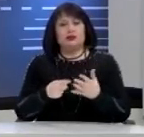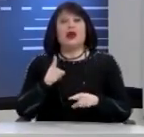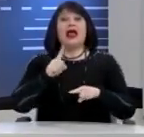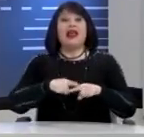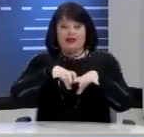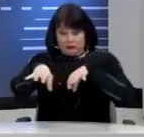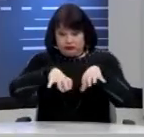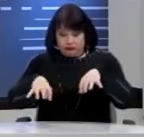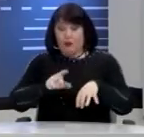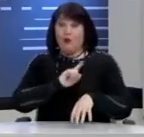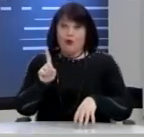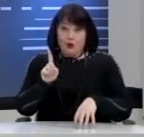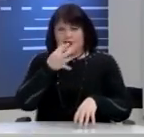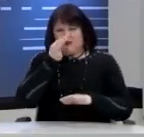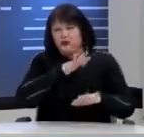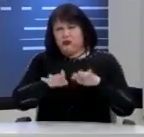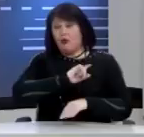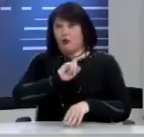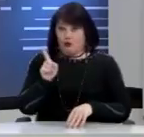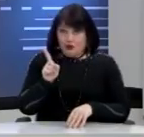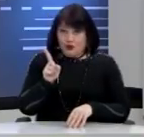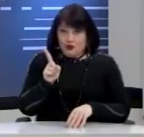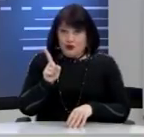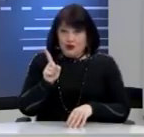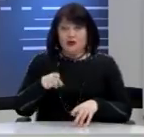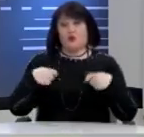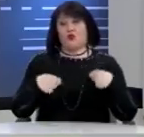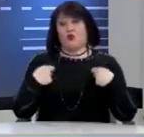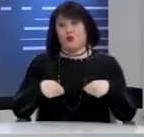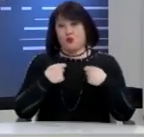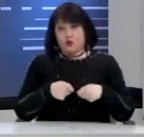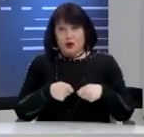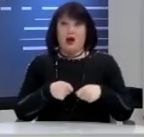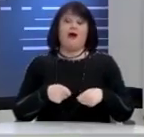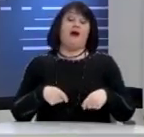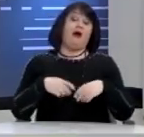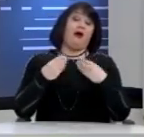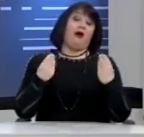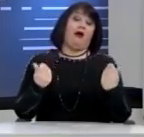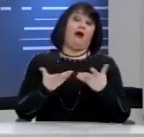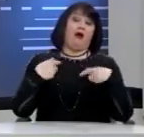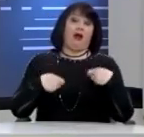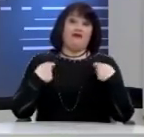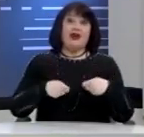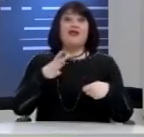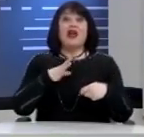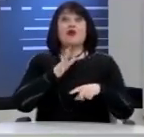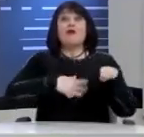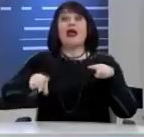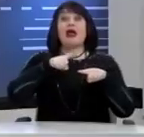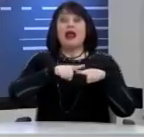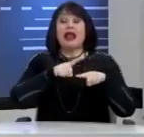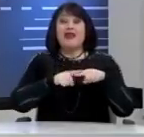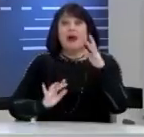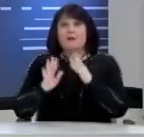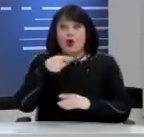Ελλάδα του διχασμού, της διαφθοράς, των τζακιών, των πορφυρογέννητων. Θέλουμε την Ελλάδα της προόδου